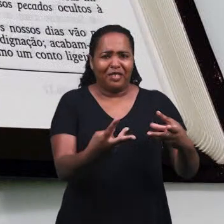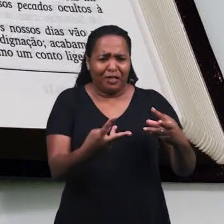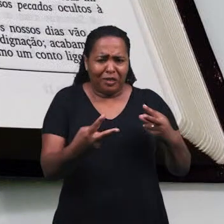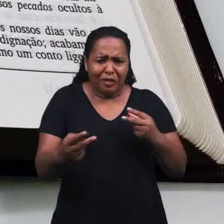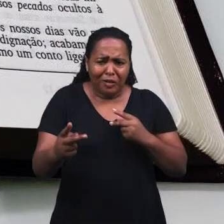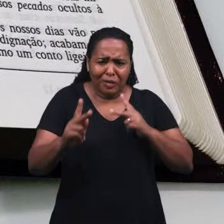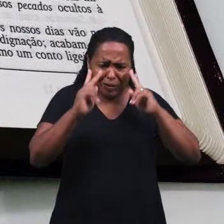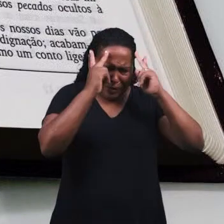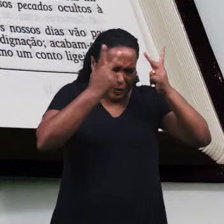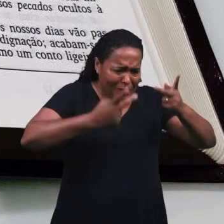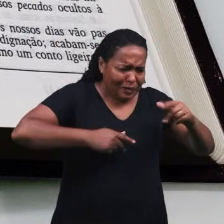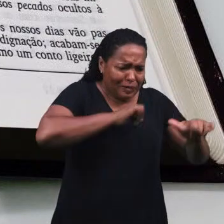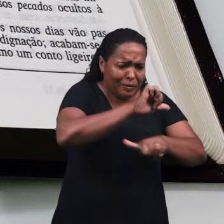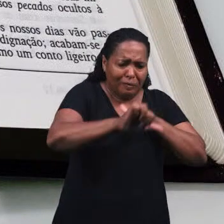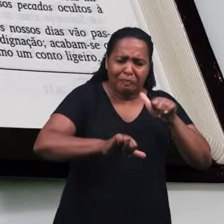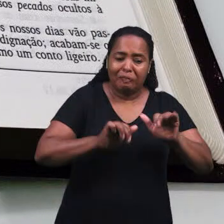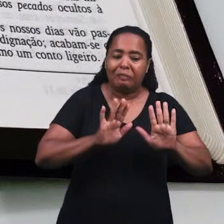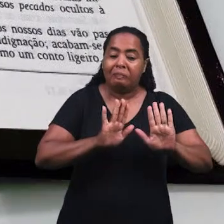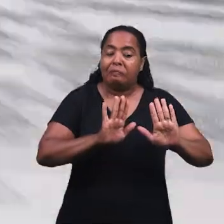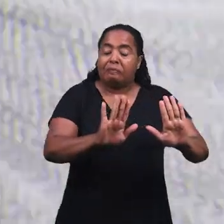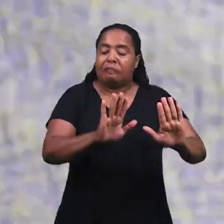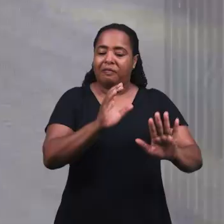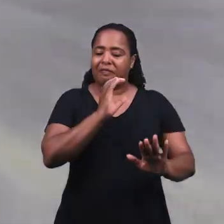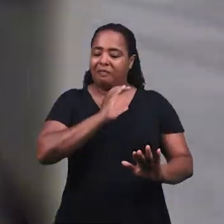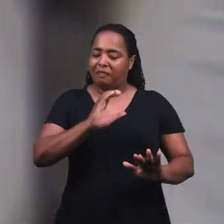mudam, menos Cristo.